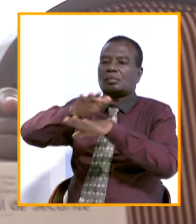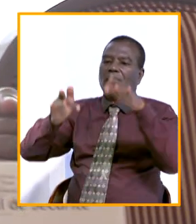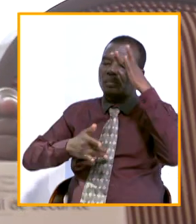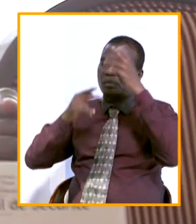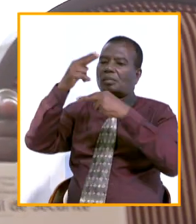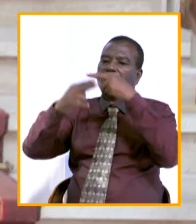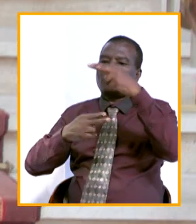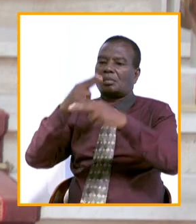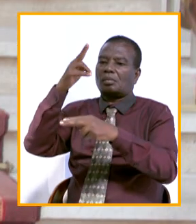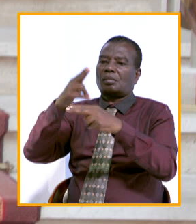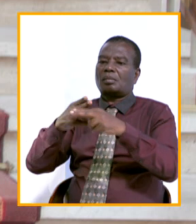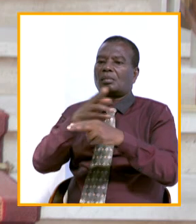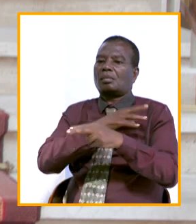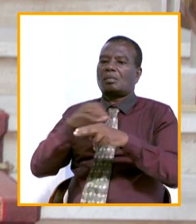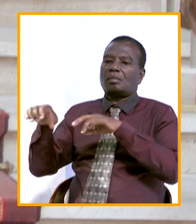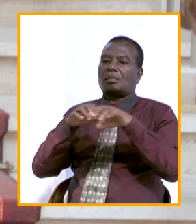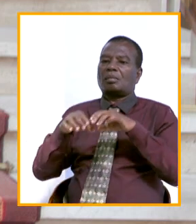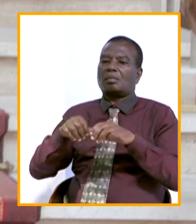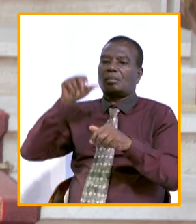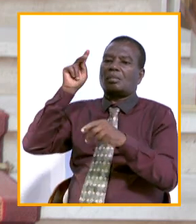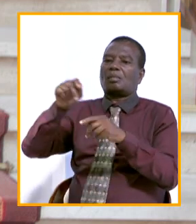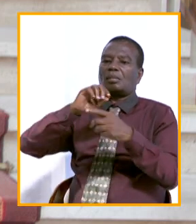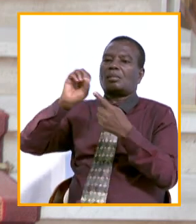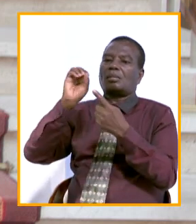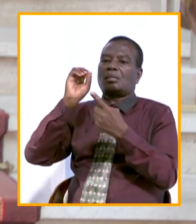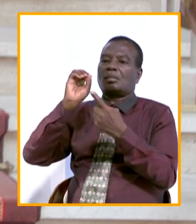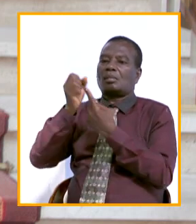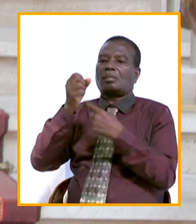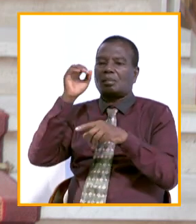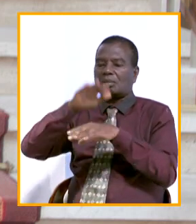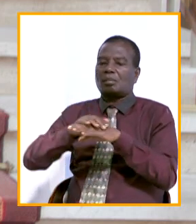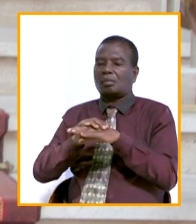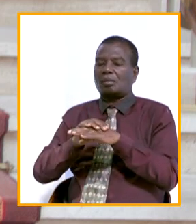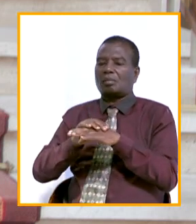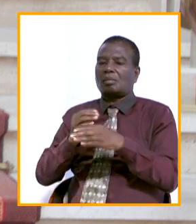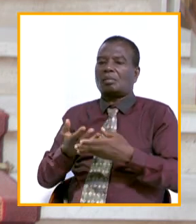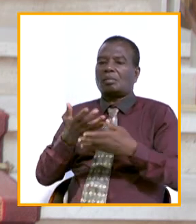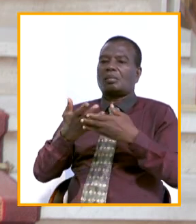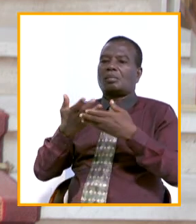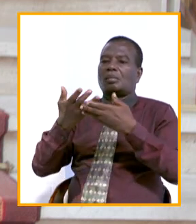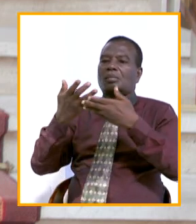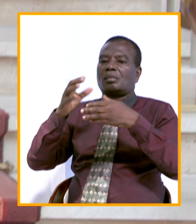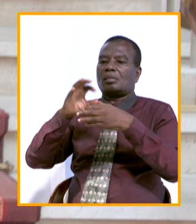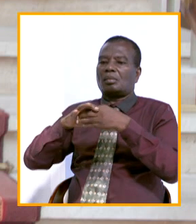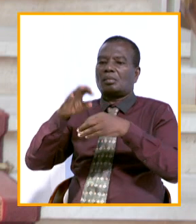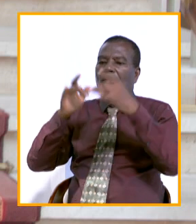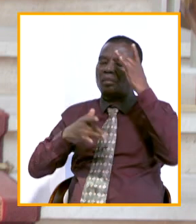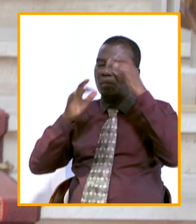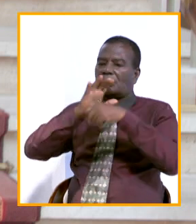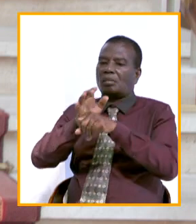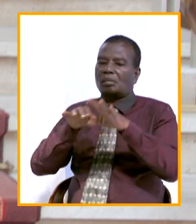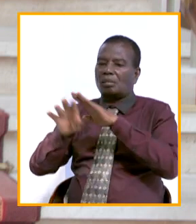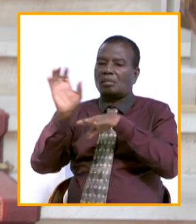maladie universelle a fait un point de situation sur l'évolution de la pandémie de COVID-19 en Côte d'Ivoire.